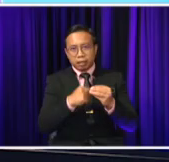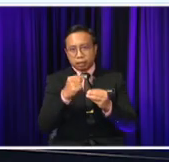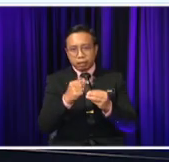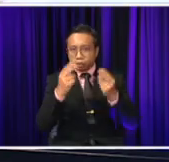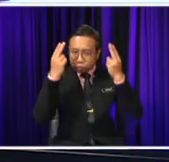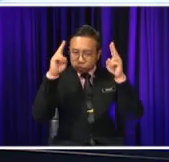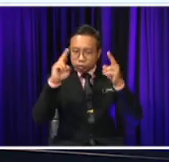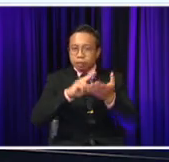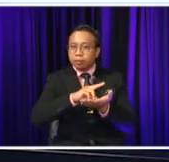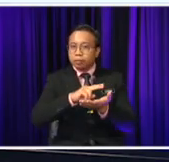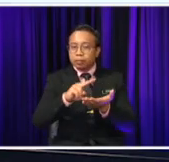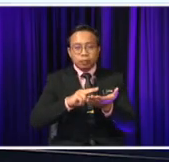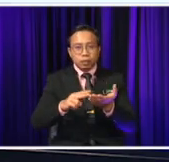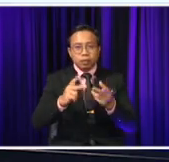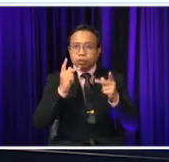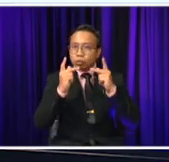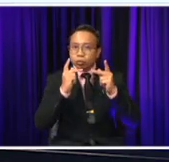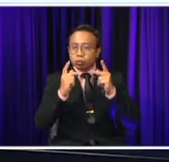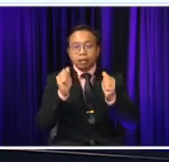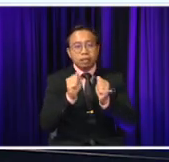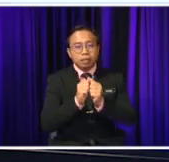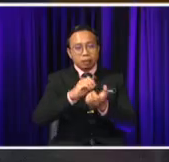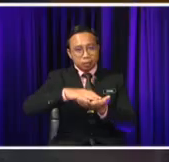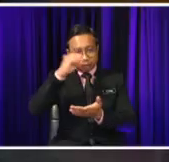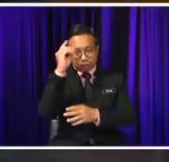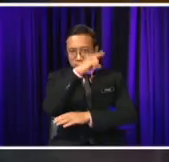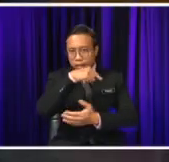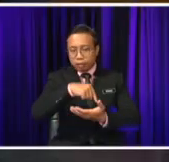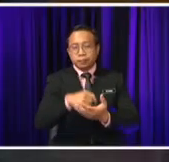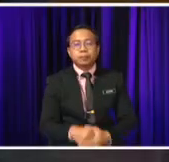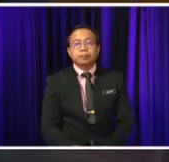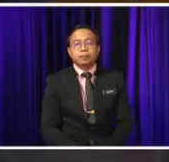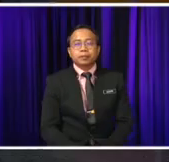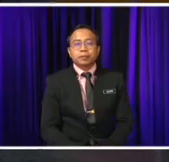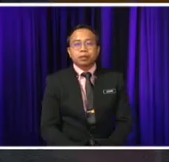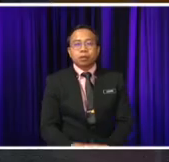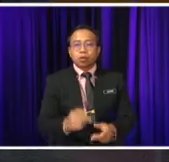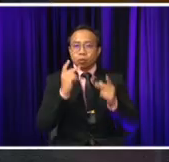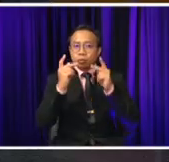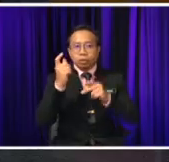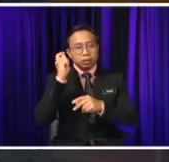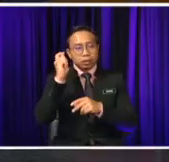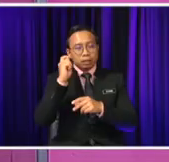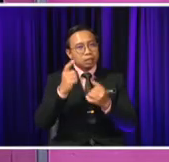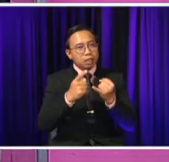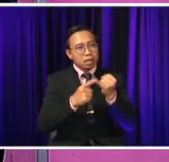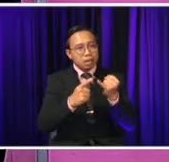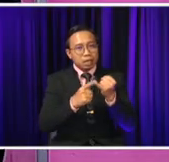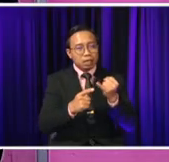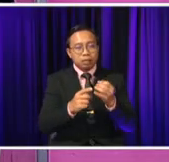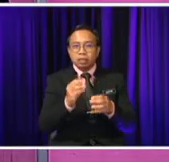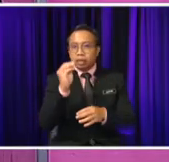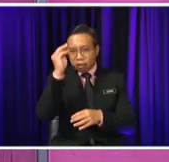khutbah tadi dengan pembelajaran kita hari ini Oke terima kasih khutbah tadi adalah khutbah terakhir Nabi Shallallahu Alaihi